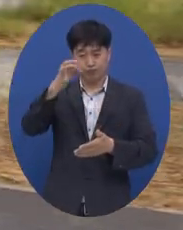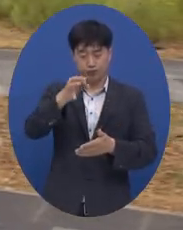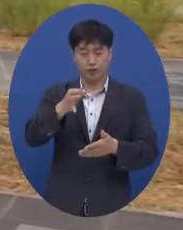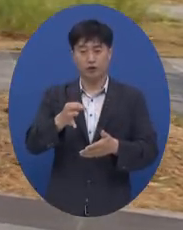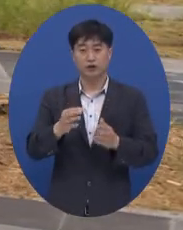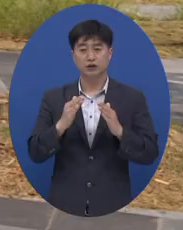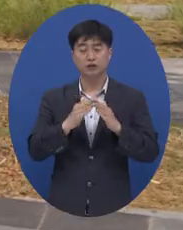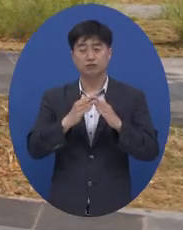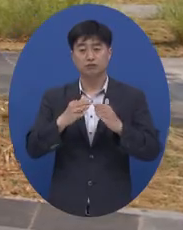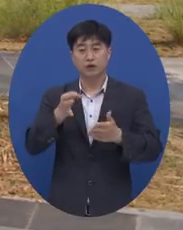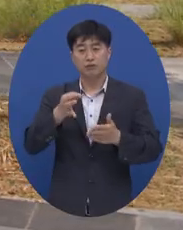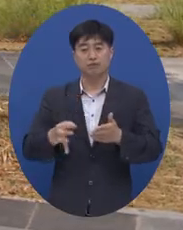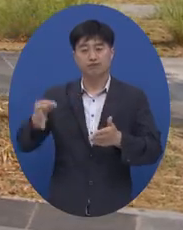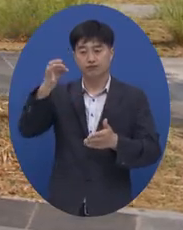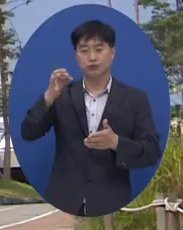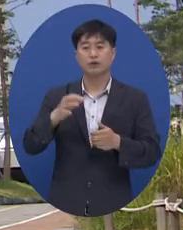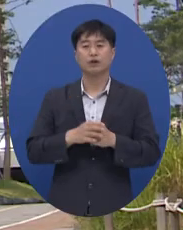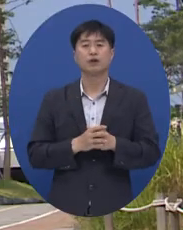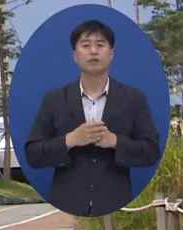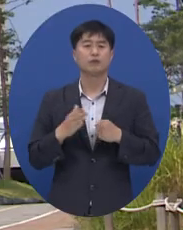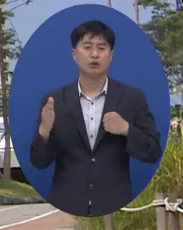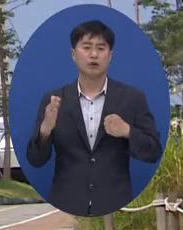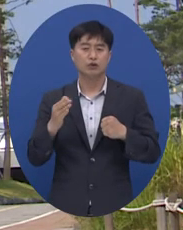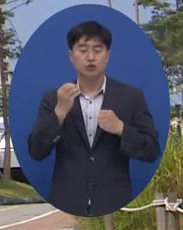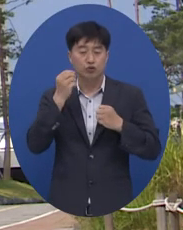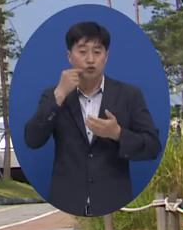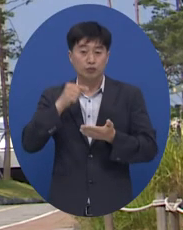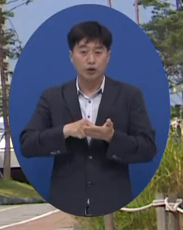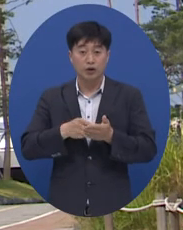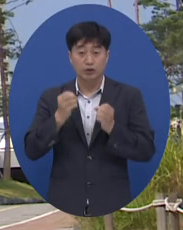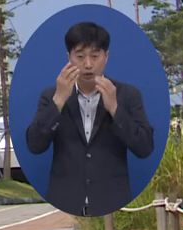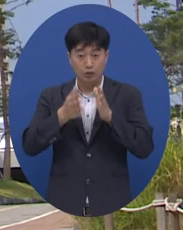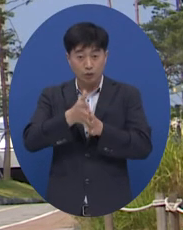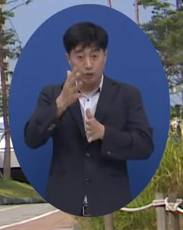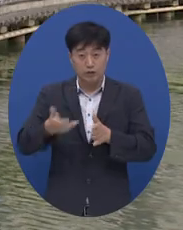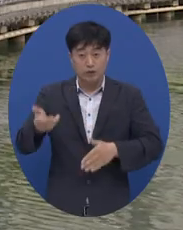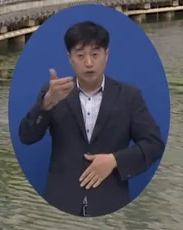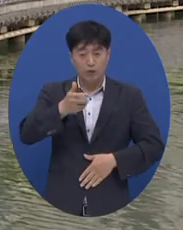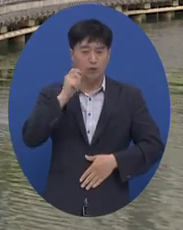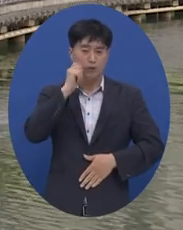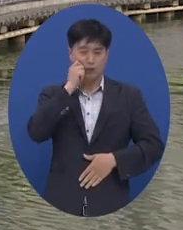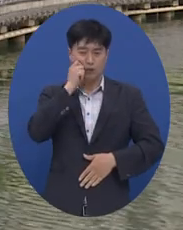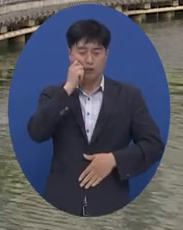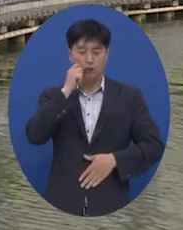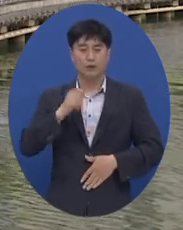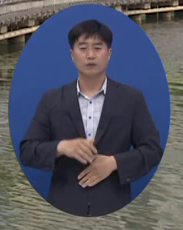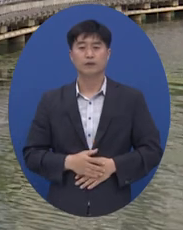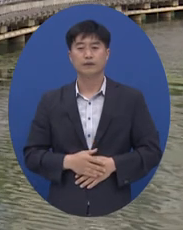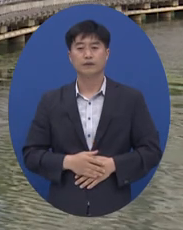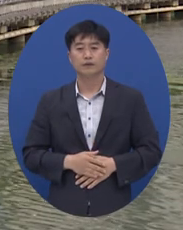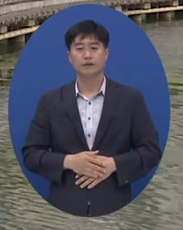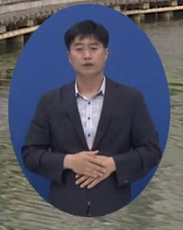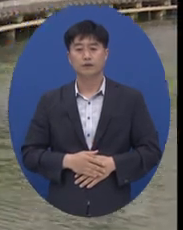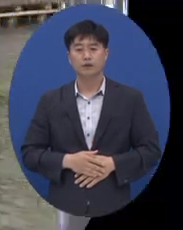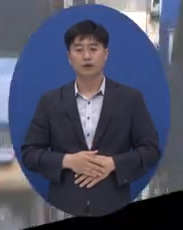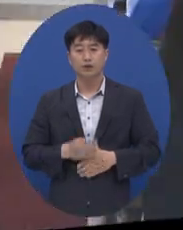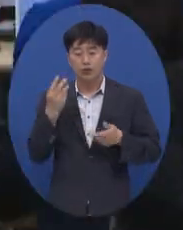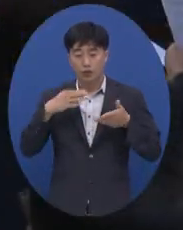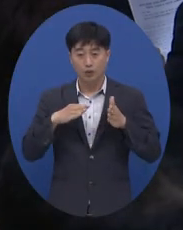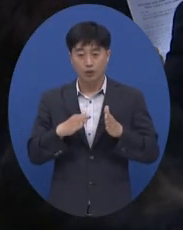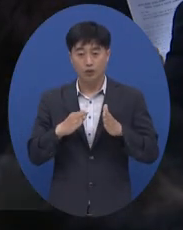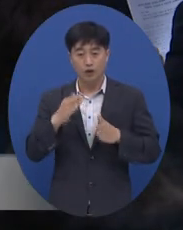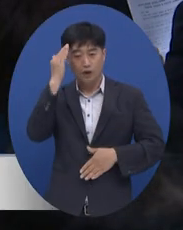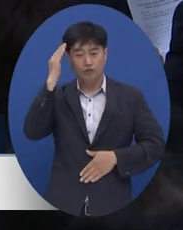붙고 집값은 계속 뛰고 이렇다 보니 손쉽게 신도시 입성에 엄두를 못 내는 사람들도 생겨납니다.